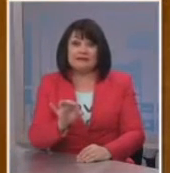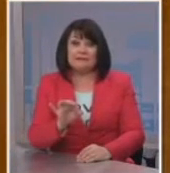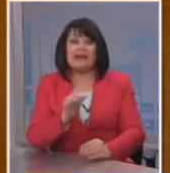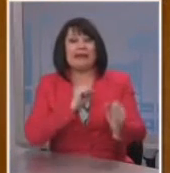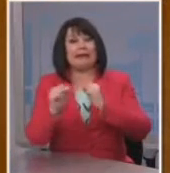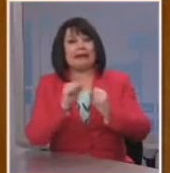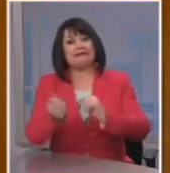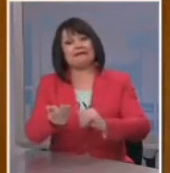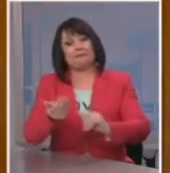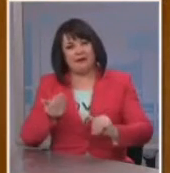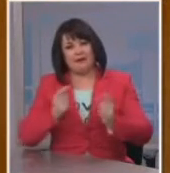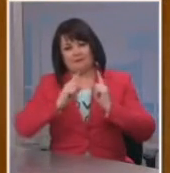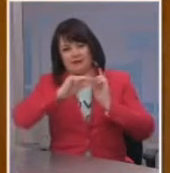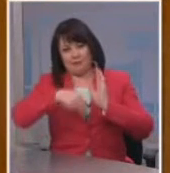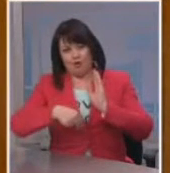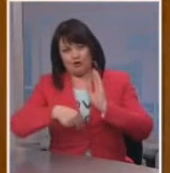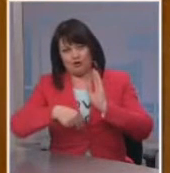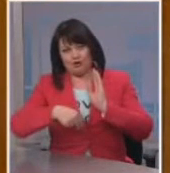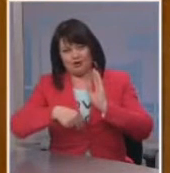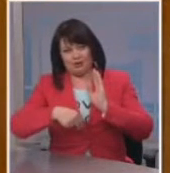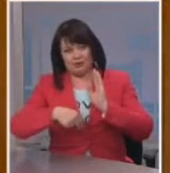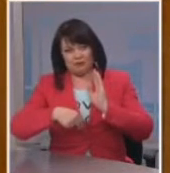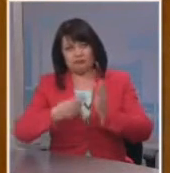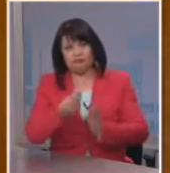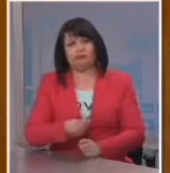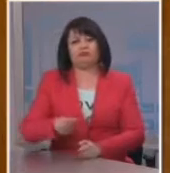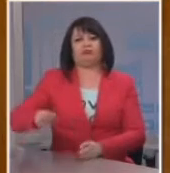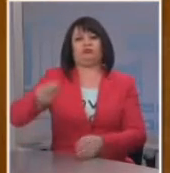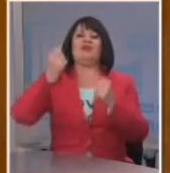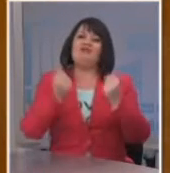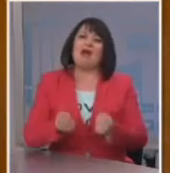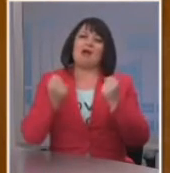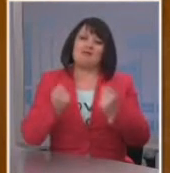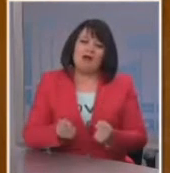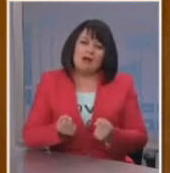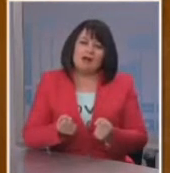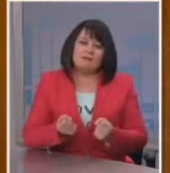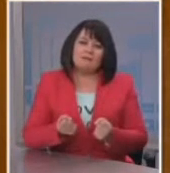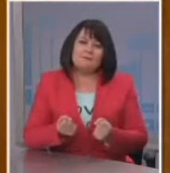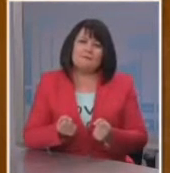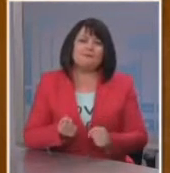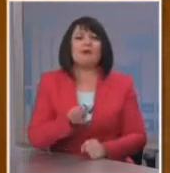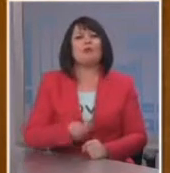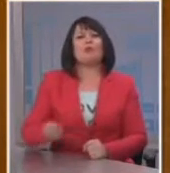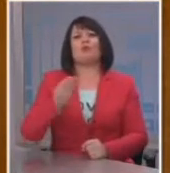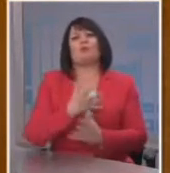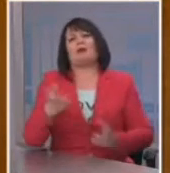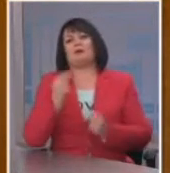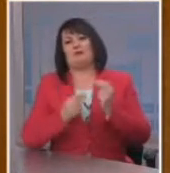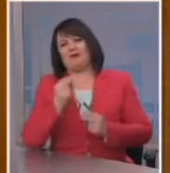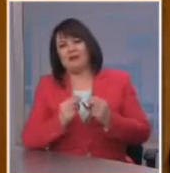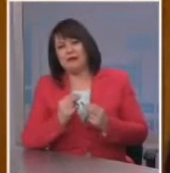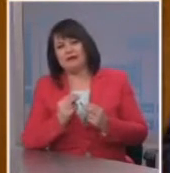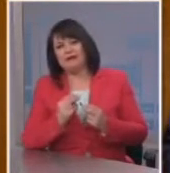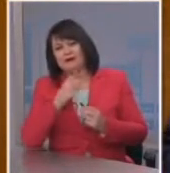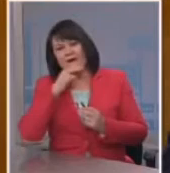μνημόνια, αλλά και διότι τα μνημόνια συσσόρευσαν τεράστια βάρη και τεράστια προβλήματα Και